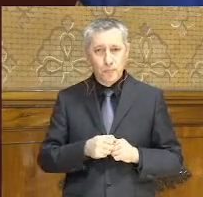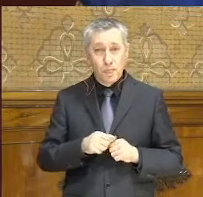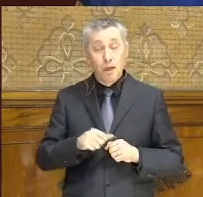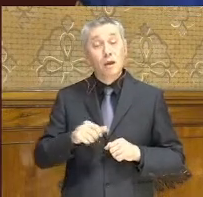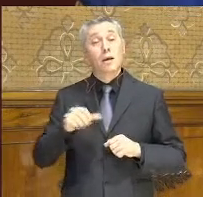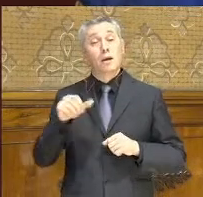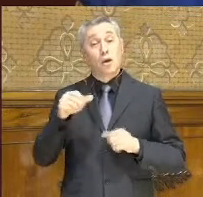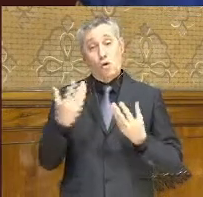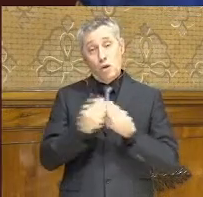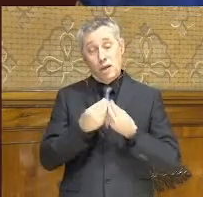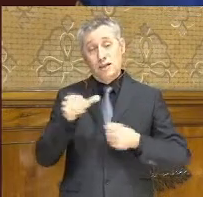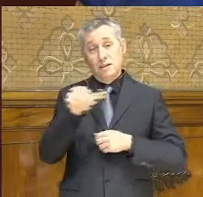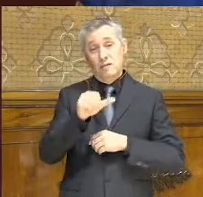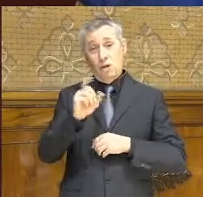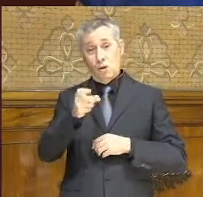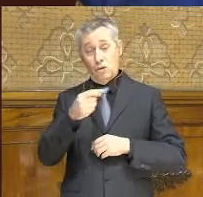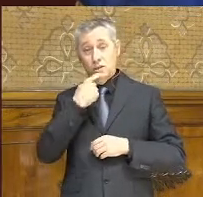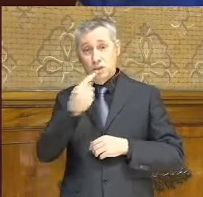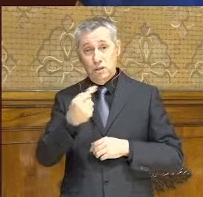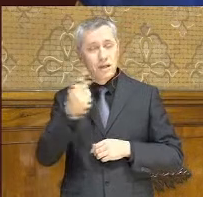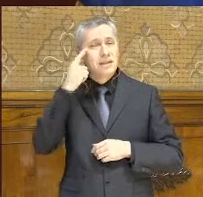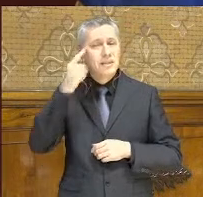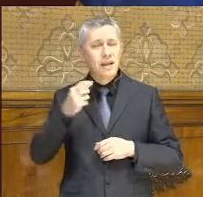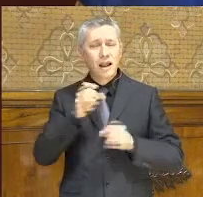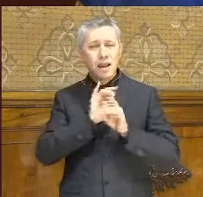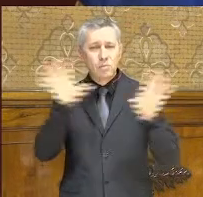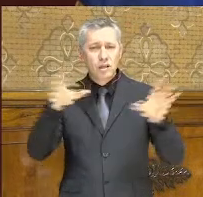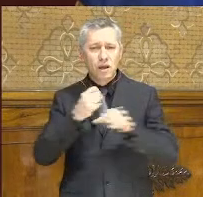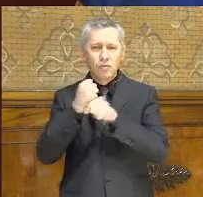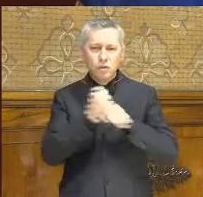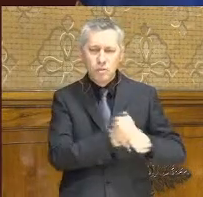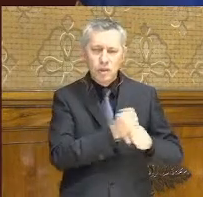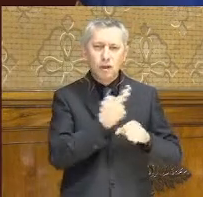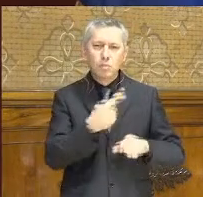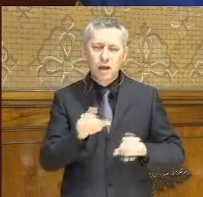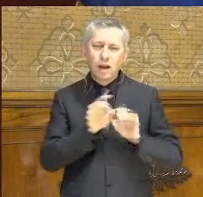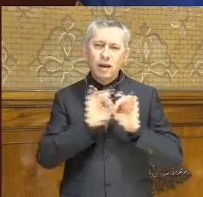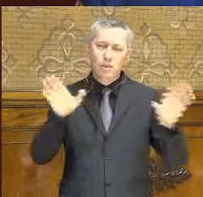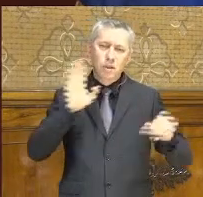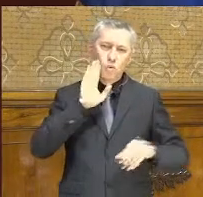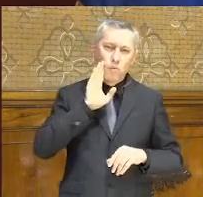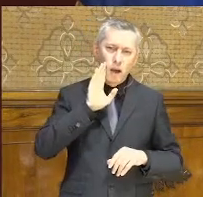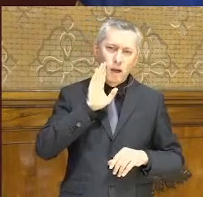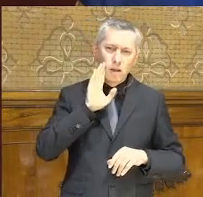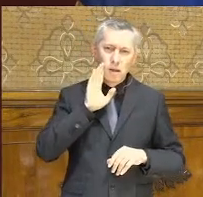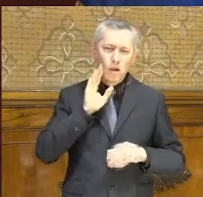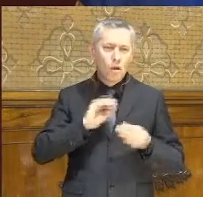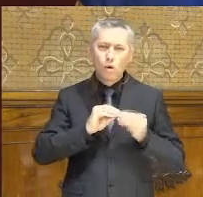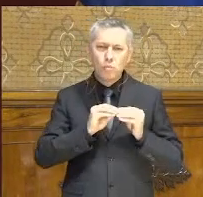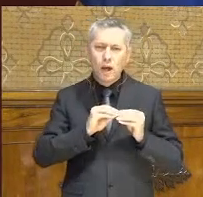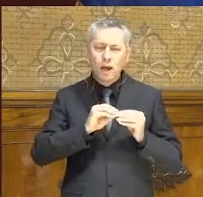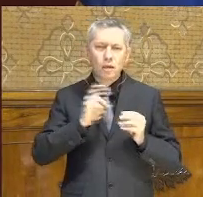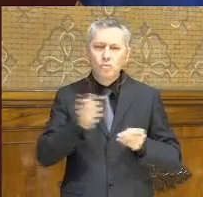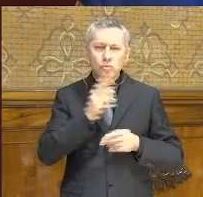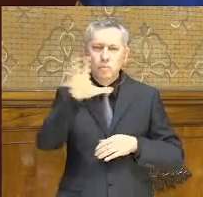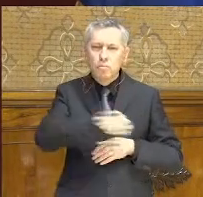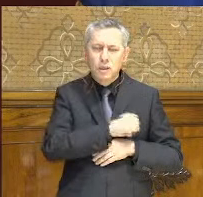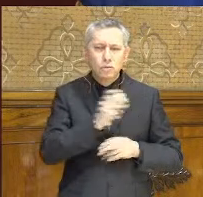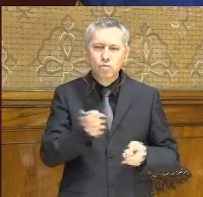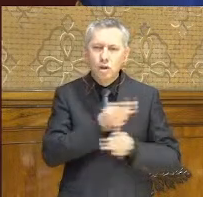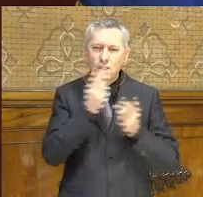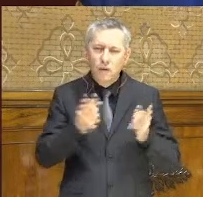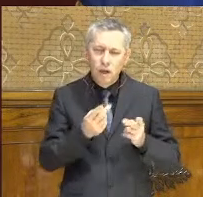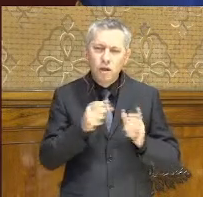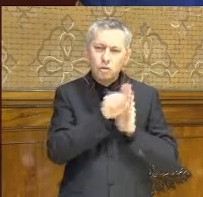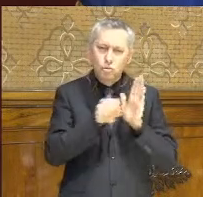Gross: se la libertà è fondamentale per la vita umana, perché diventa così sfuggente e irraggiungibile quando la storia ne ha più